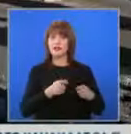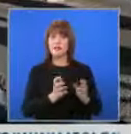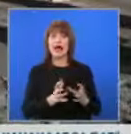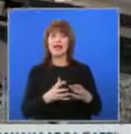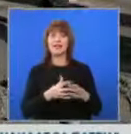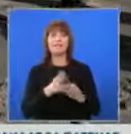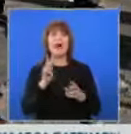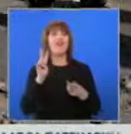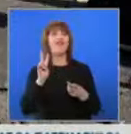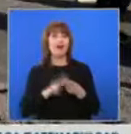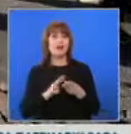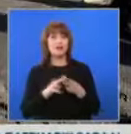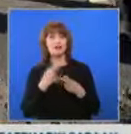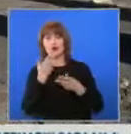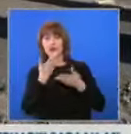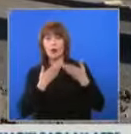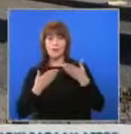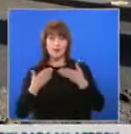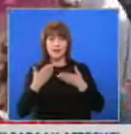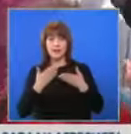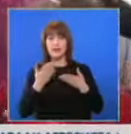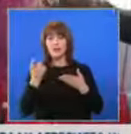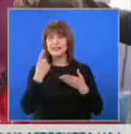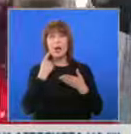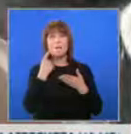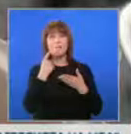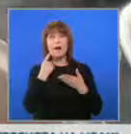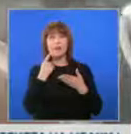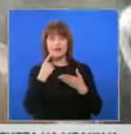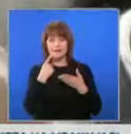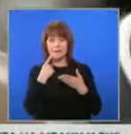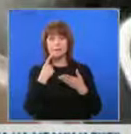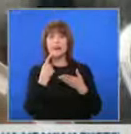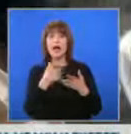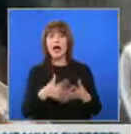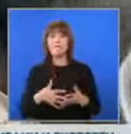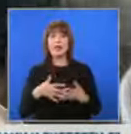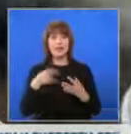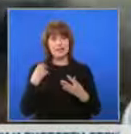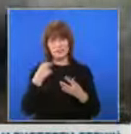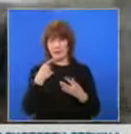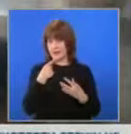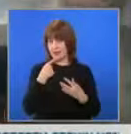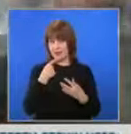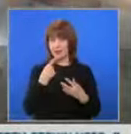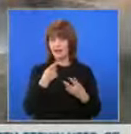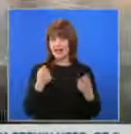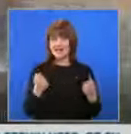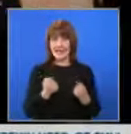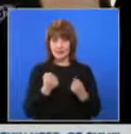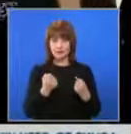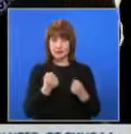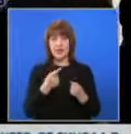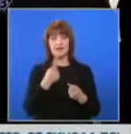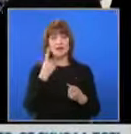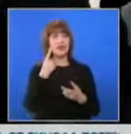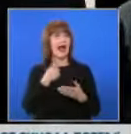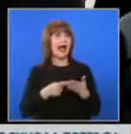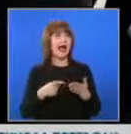във Вашингтон, който да обсъди с администрацията на Байден плановете си за Рафа. Американският президент е заявил, че операция там ще бъде